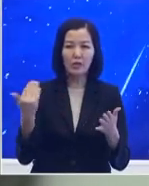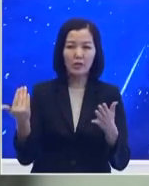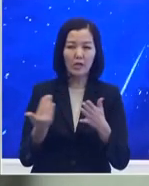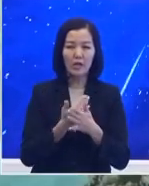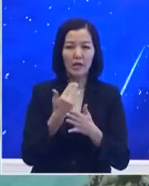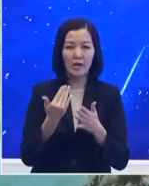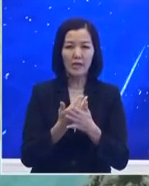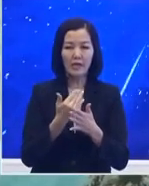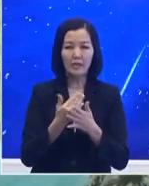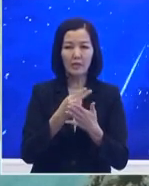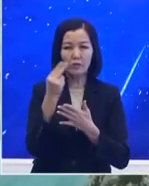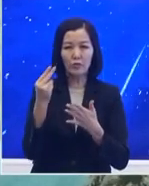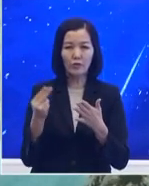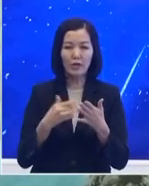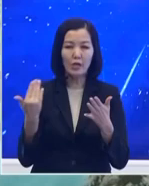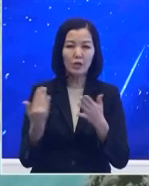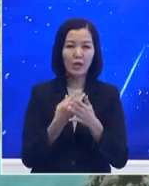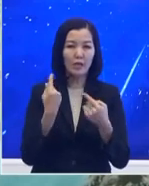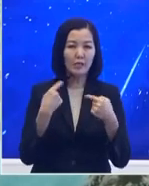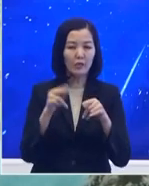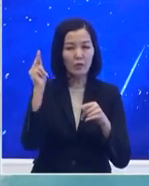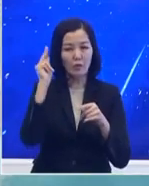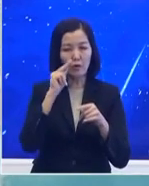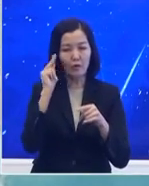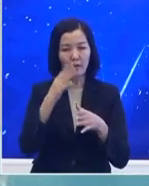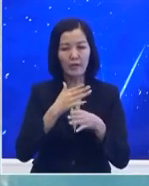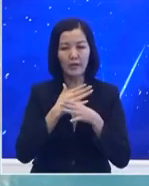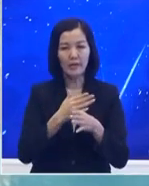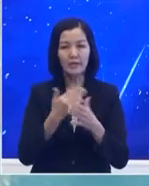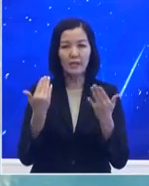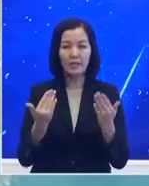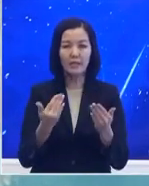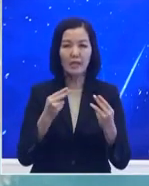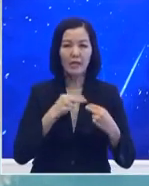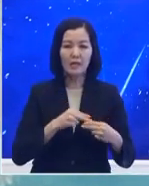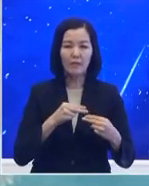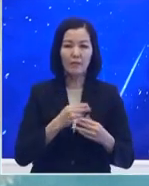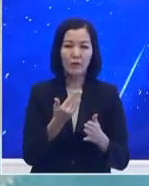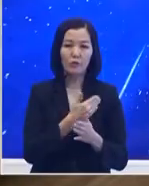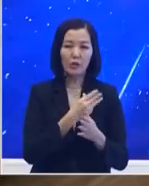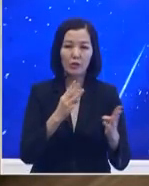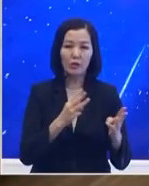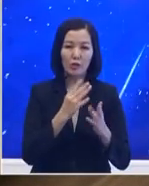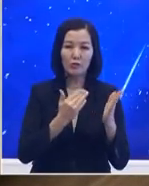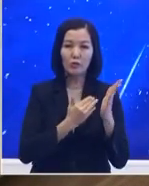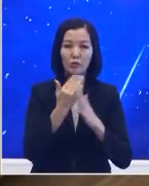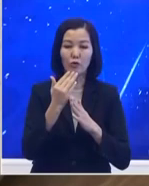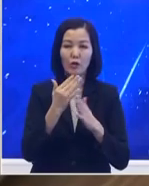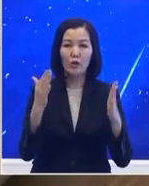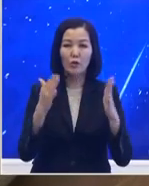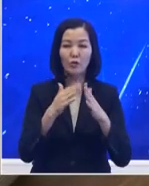құрылғысы арқылы кескіндейді. Жаңа технологияны жетік меңгеруінің арқасында бүгінде еңбегіне сұраныс жоғары. Үйлердің